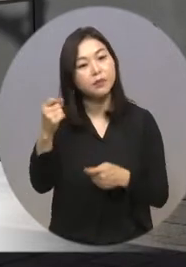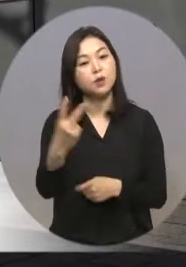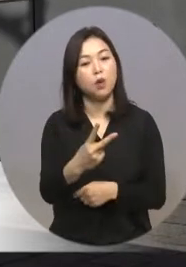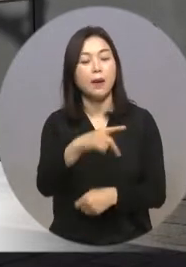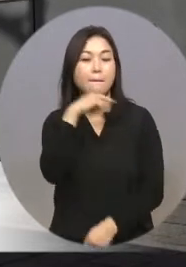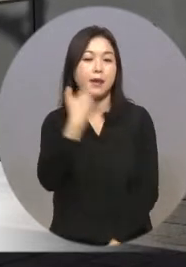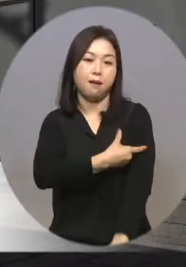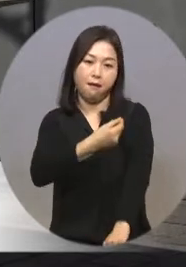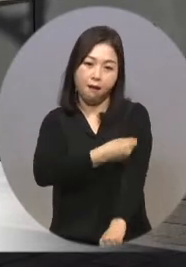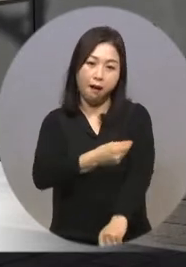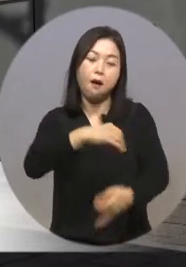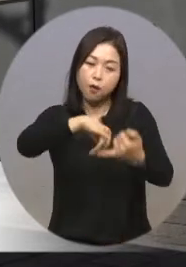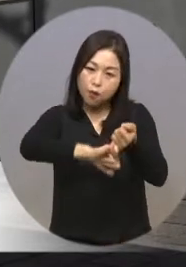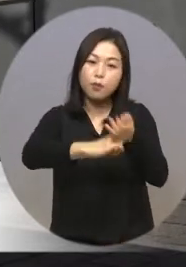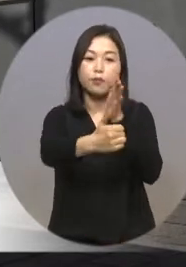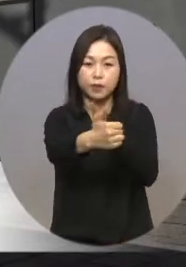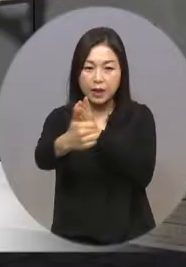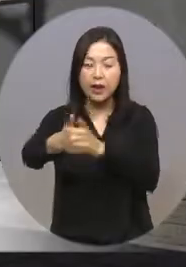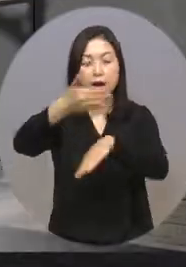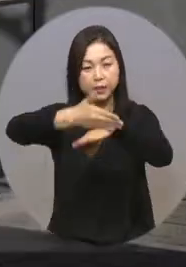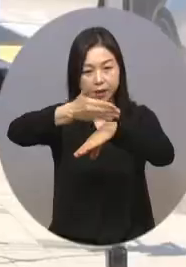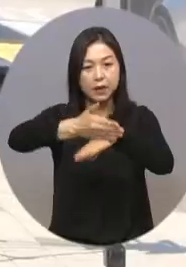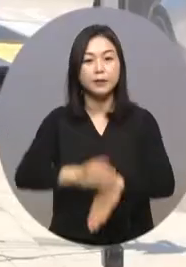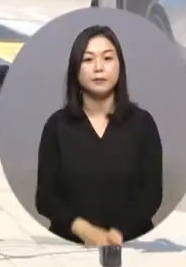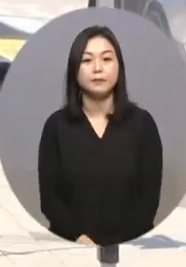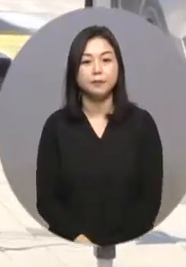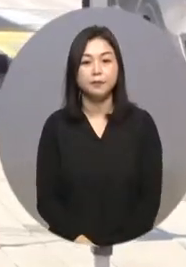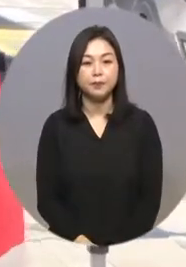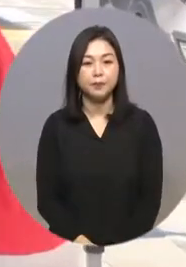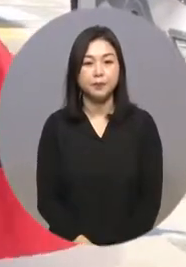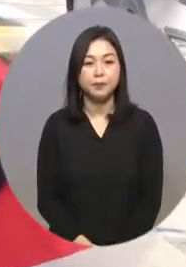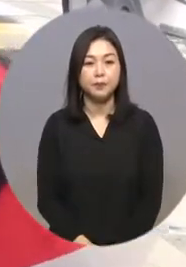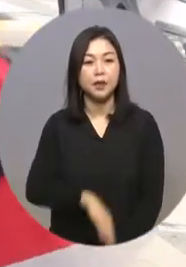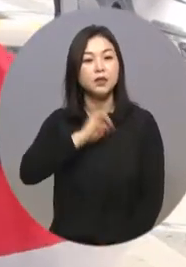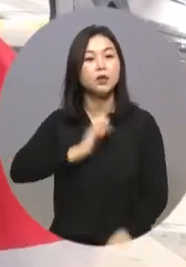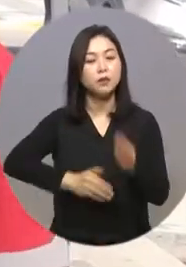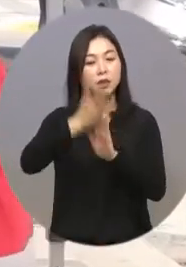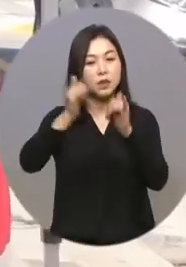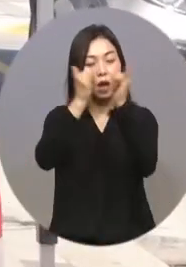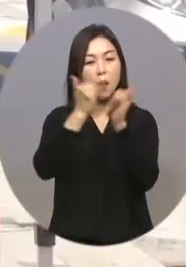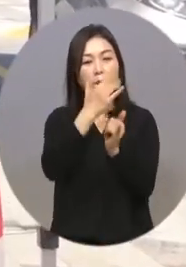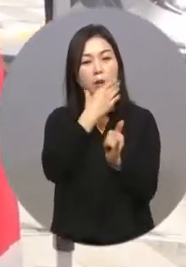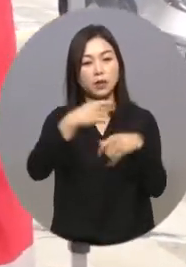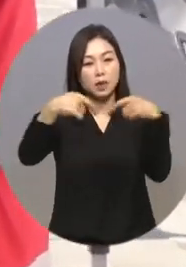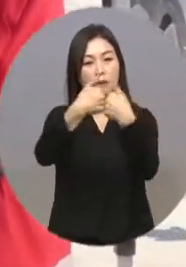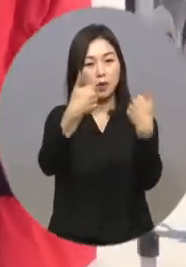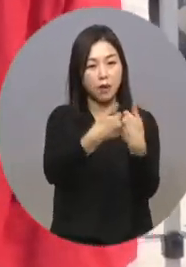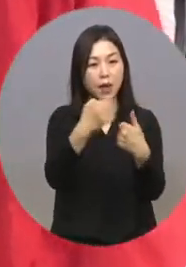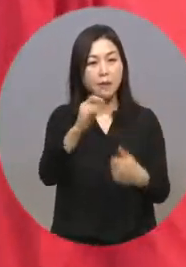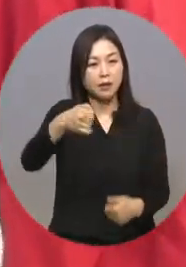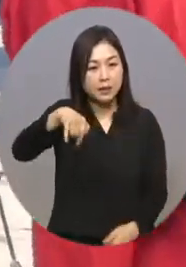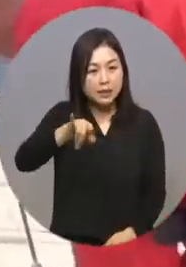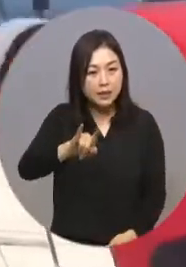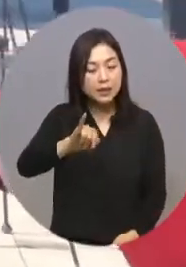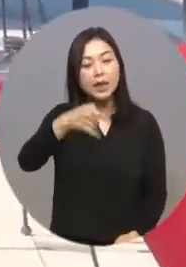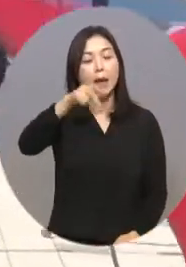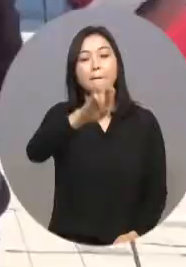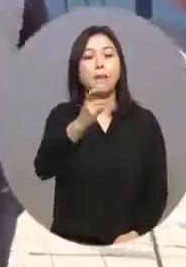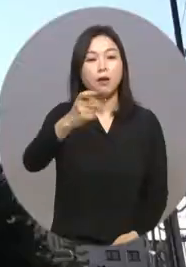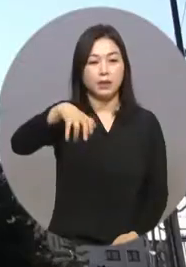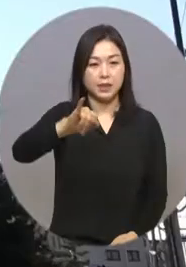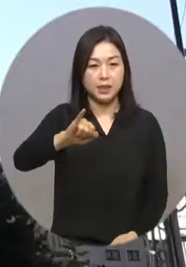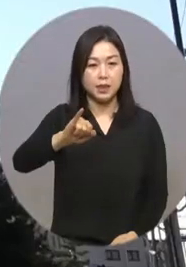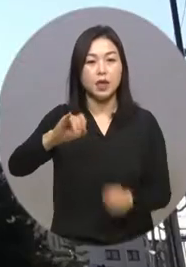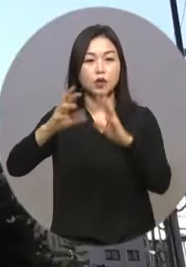헌혈을 해 주셨으면 은 정말 좋겠습니다 의정부시 사회복지 협의에 명지 해 국민 건강 보험 공단